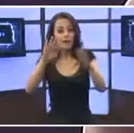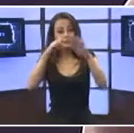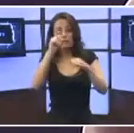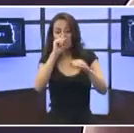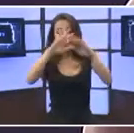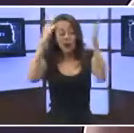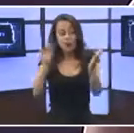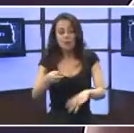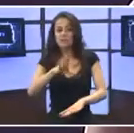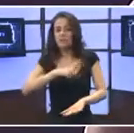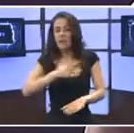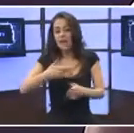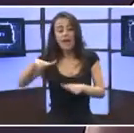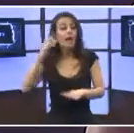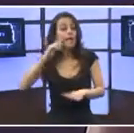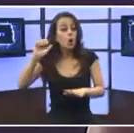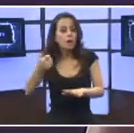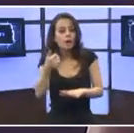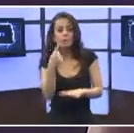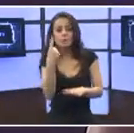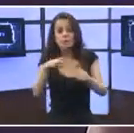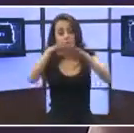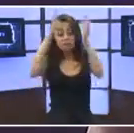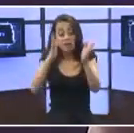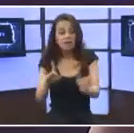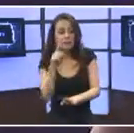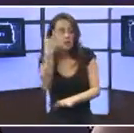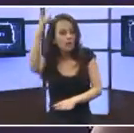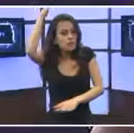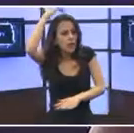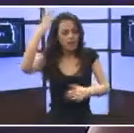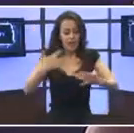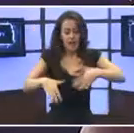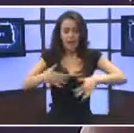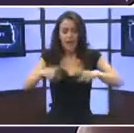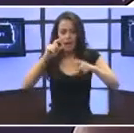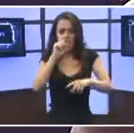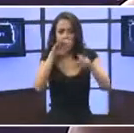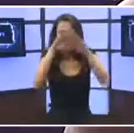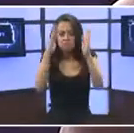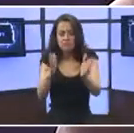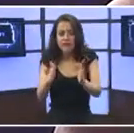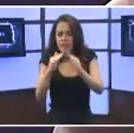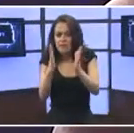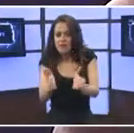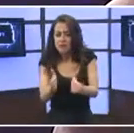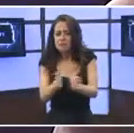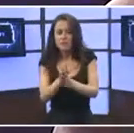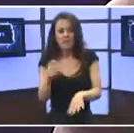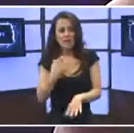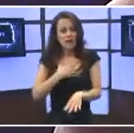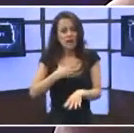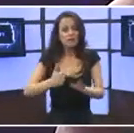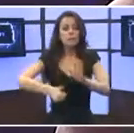yine en önemlisi, en anlamlı saraylarımızdan bir tanesi Bağcılar Engelli Sarayımız. Evet. Ve kendisi de başkanımız